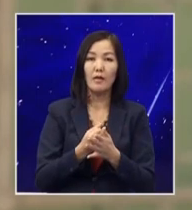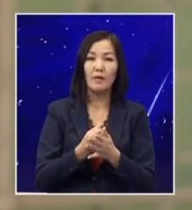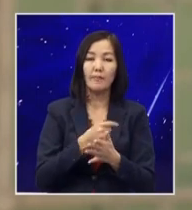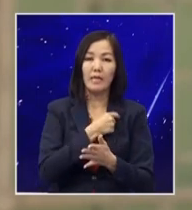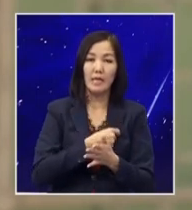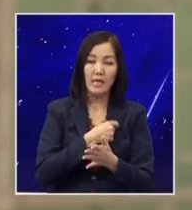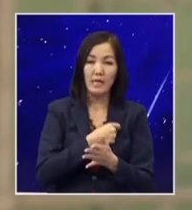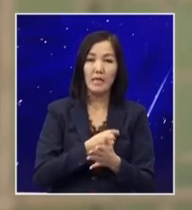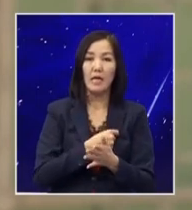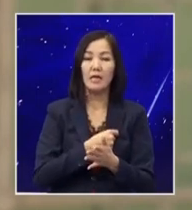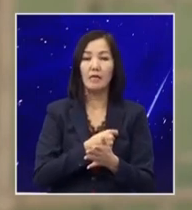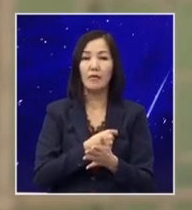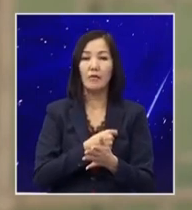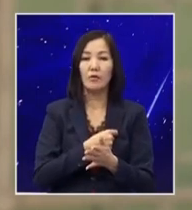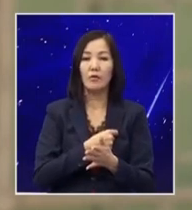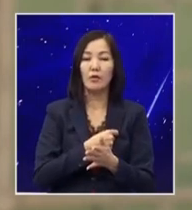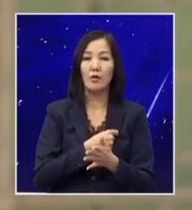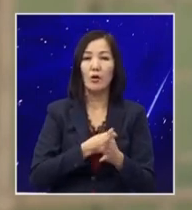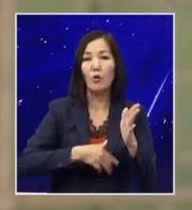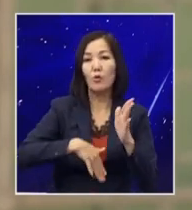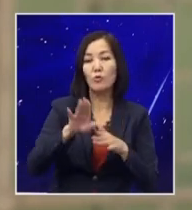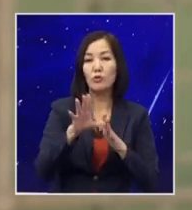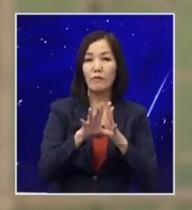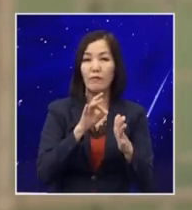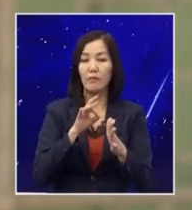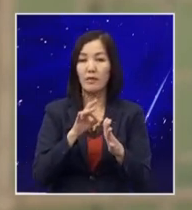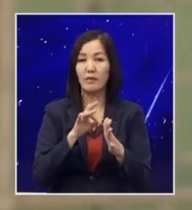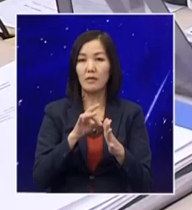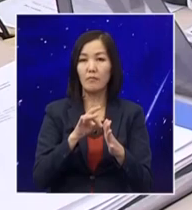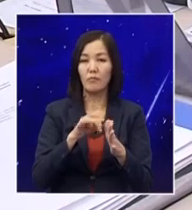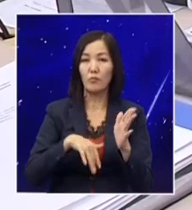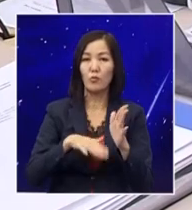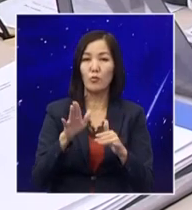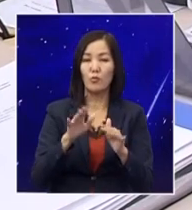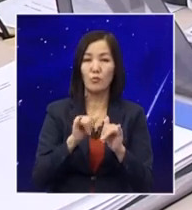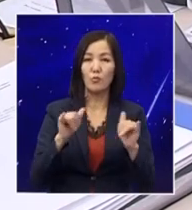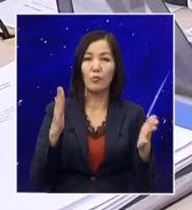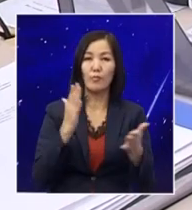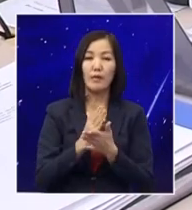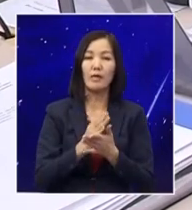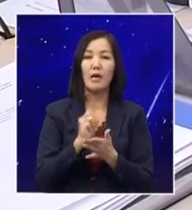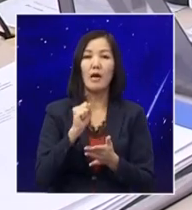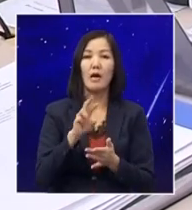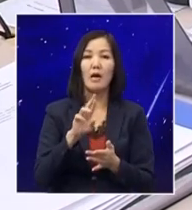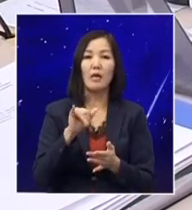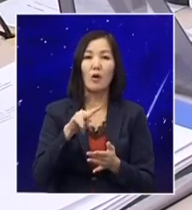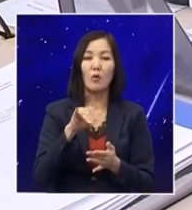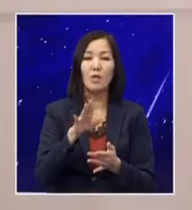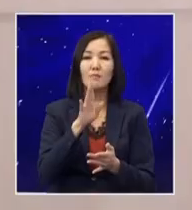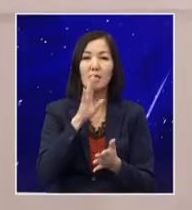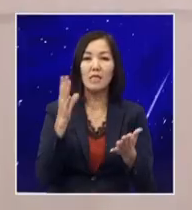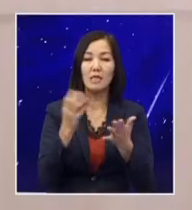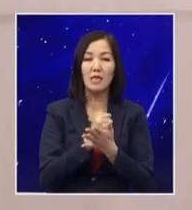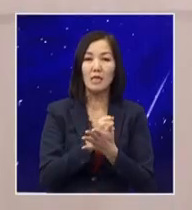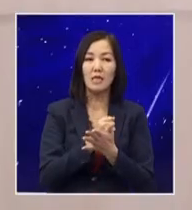тренерлердің көзіне түсіп, жаттықтырушылардың көзіне түсіп, ары қарай деңгейім өсіп кетті десем де болады. Қыздар арасында аяулым Шәбден жеңімпаз атанды.